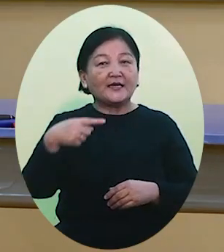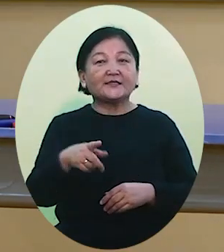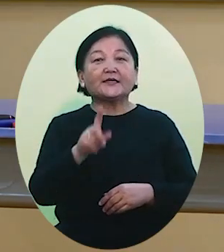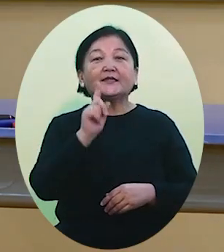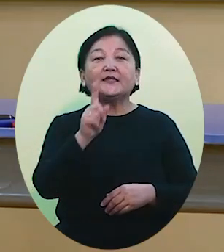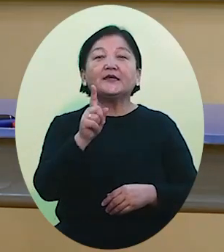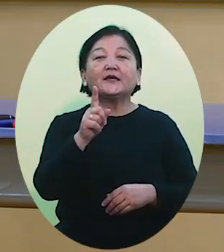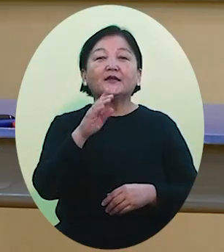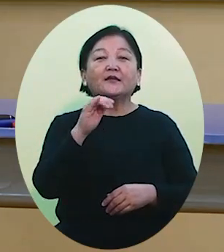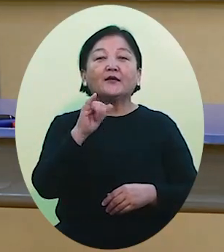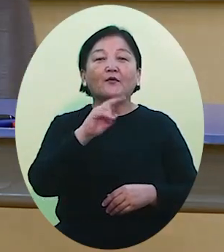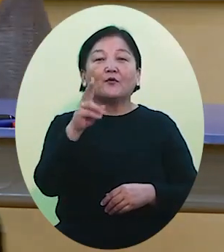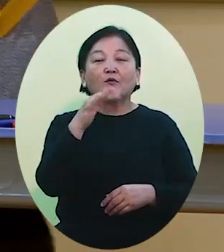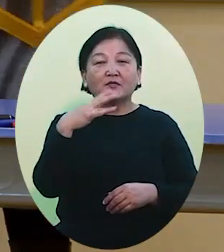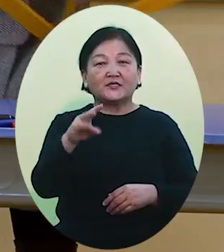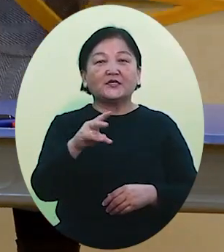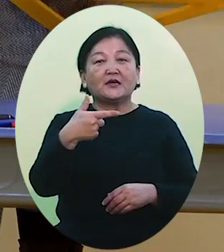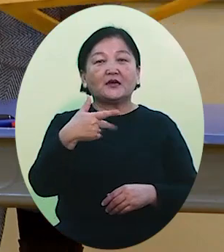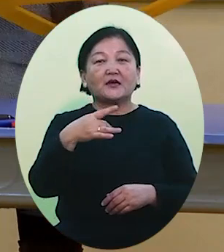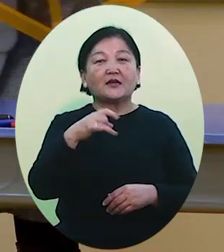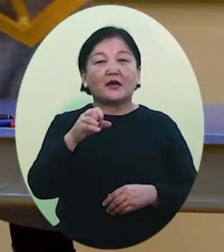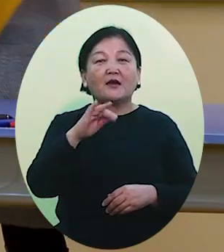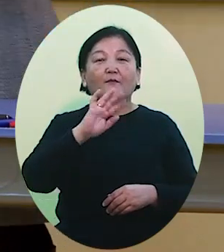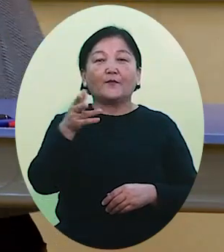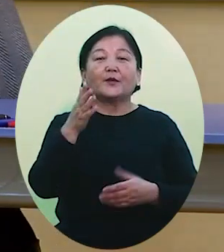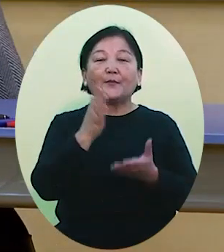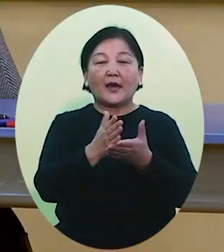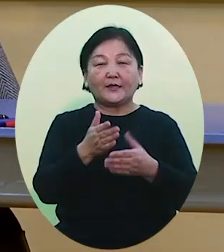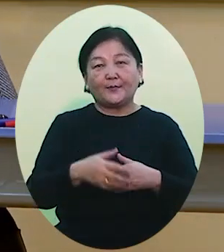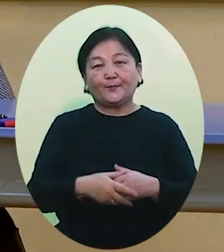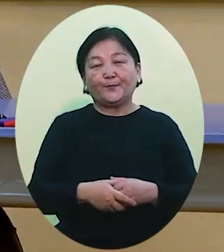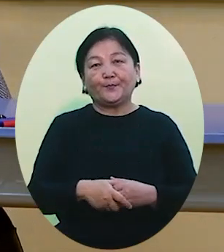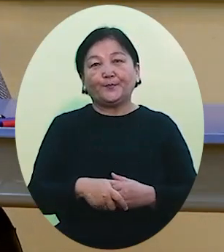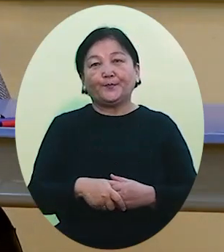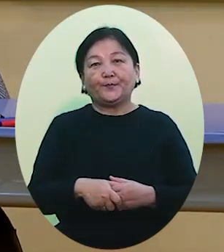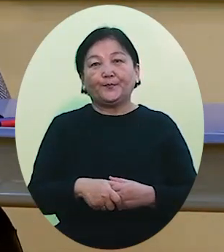2x-ээс хасах нь 1 гэсэн функцийн график юм байна.